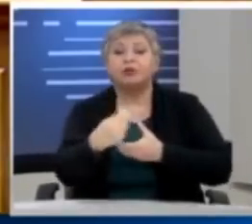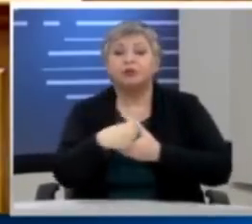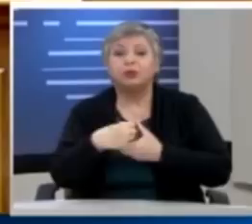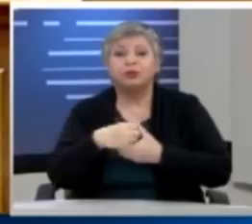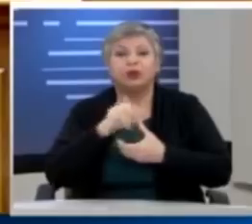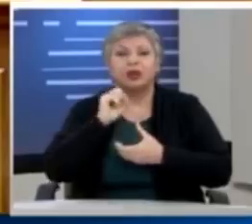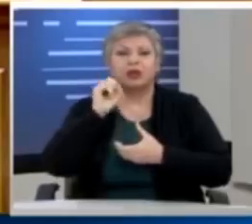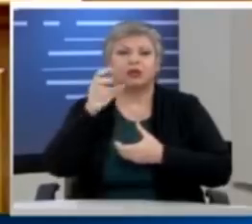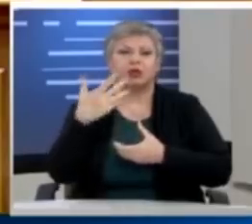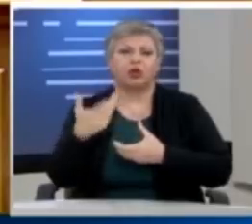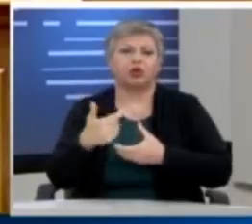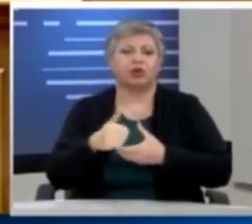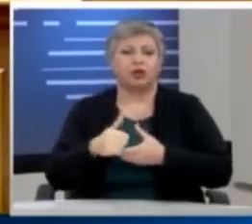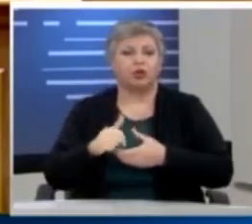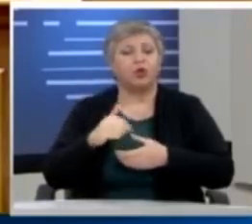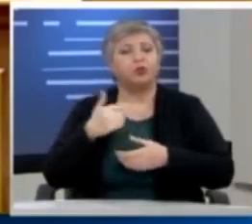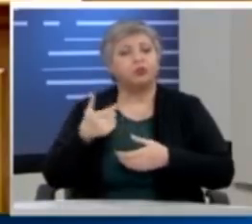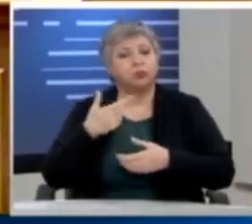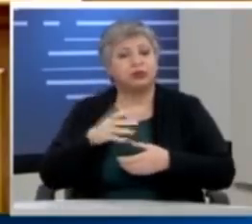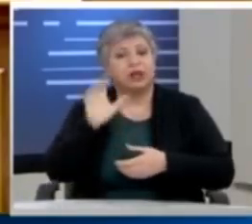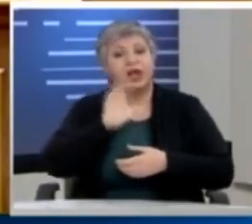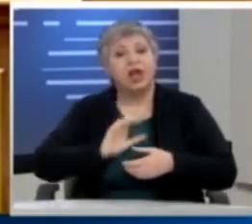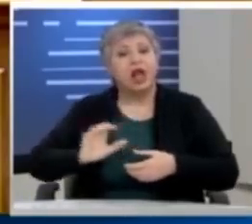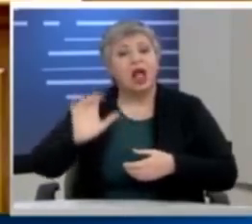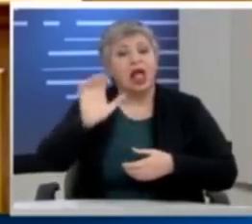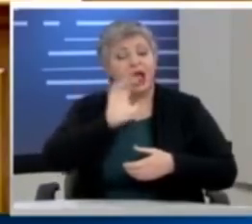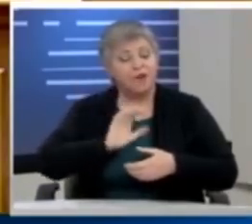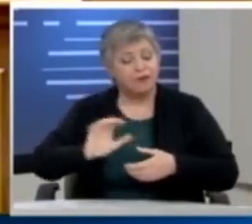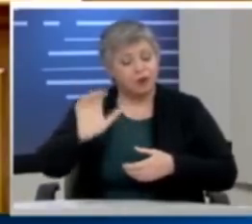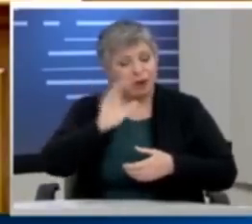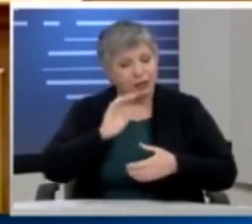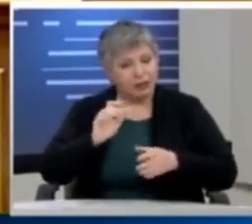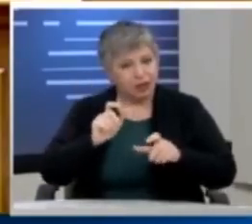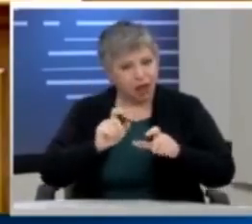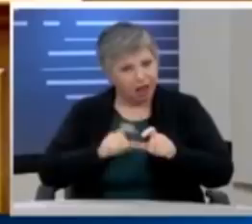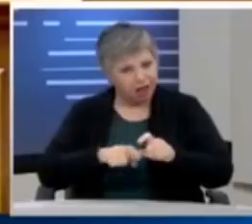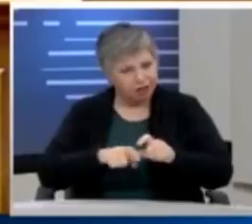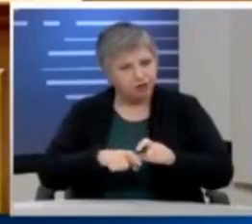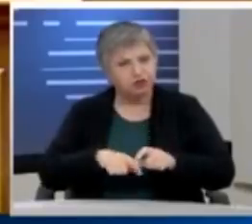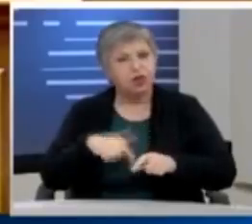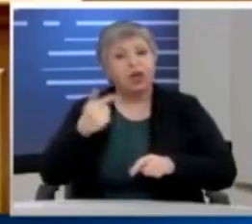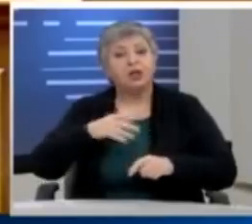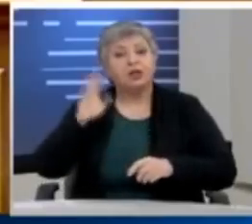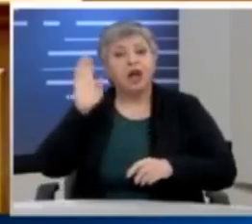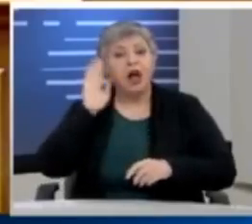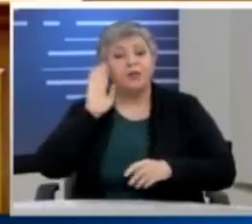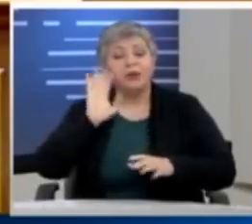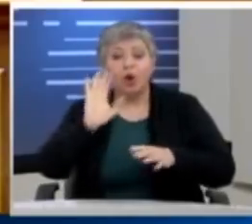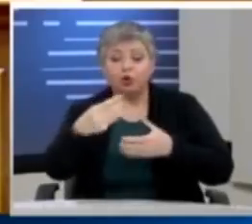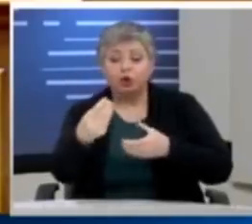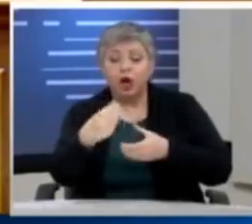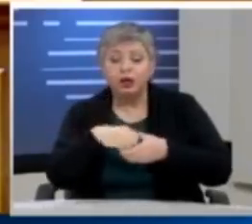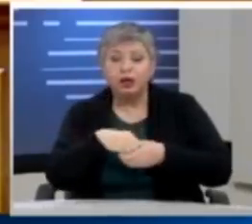Βαλκάνια, ηγετικών χωρών της ΕΟΚ, είναι η σημερινή Ευρωπαϊκή Ένωση για όσους δεν θυμούνται, και των Ηνωμένων Πολιτειών